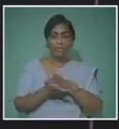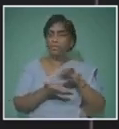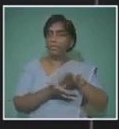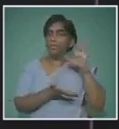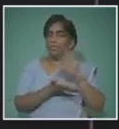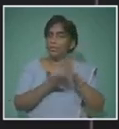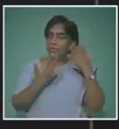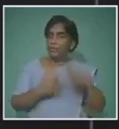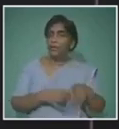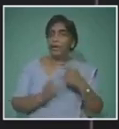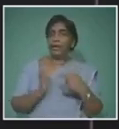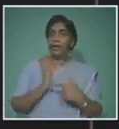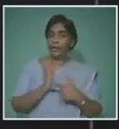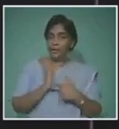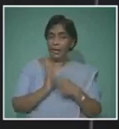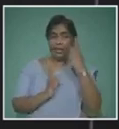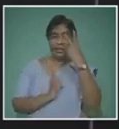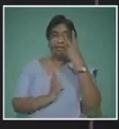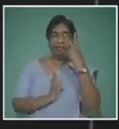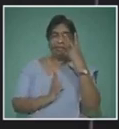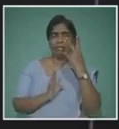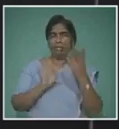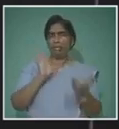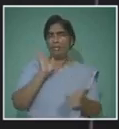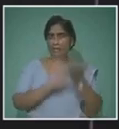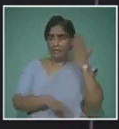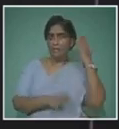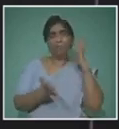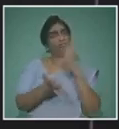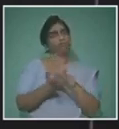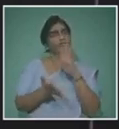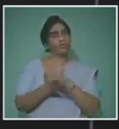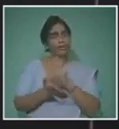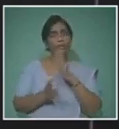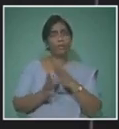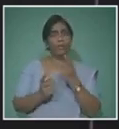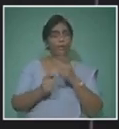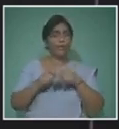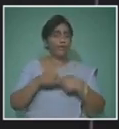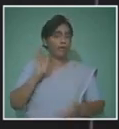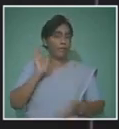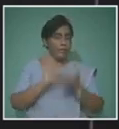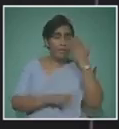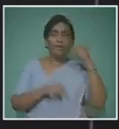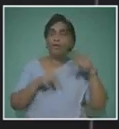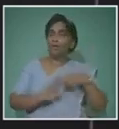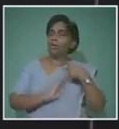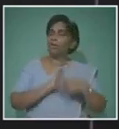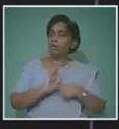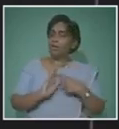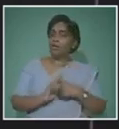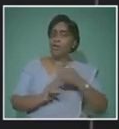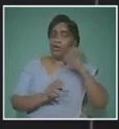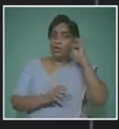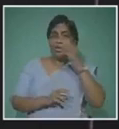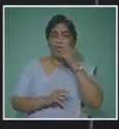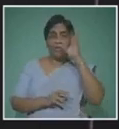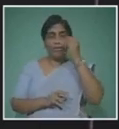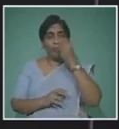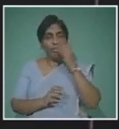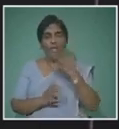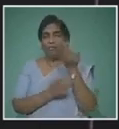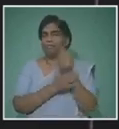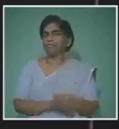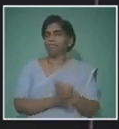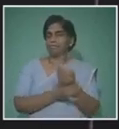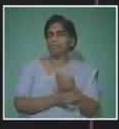කරලා ට්‍රිලියන 2 ගානකට වැඩි ප්‍රමාණයක් අච්චු ගහලා උද්දමනය වැඩි කරලා මේ රටේ තුන් වේල කන ජනතාව හිඟන්නම්